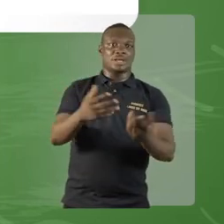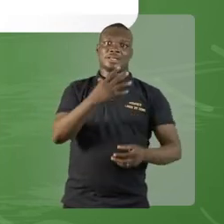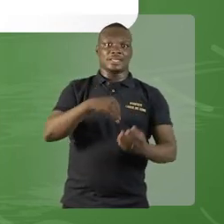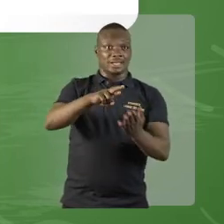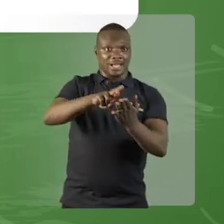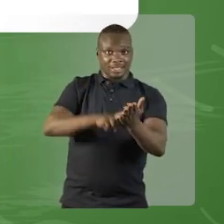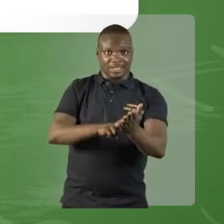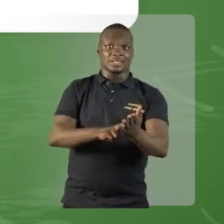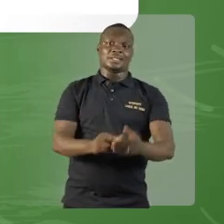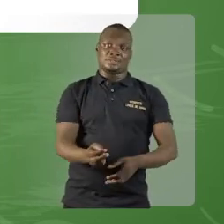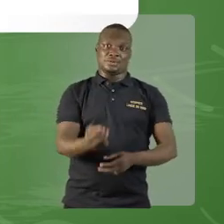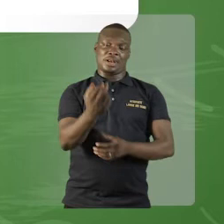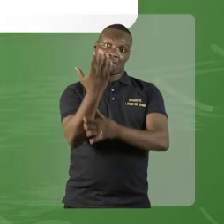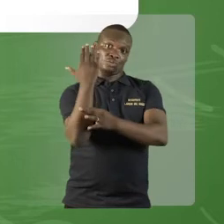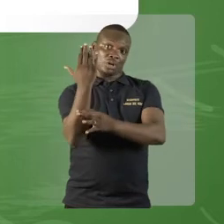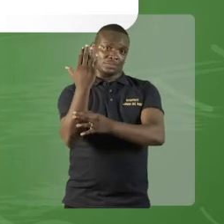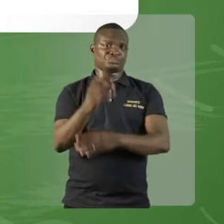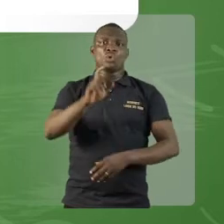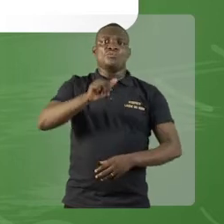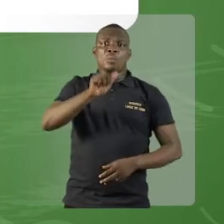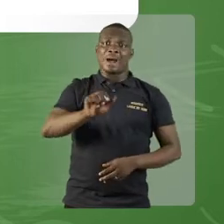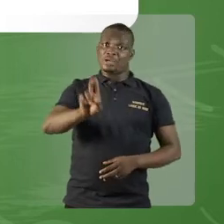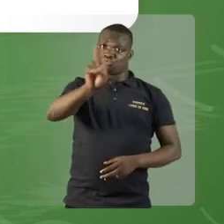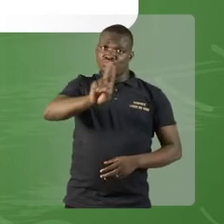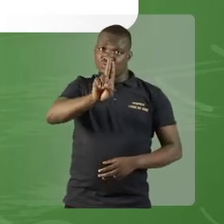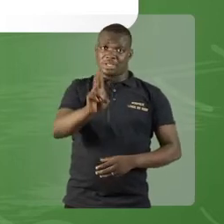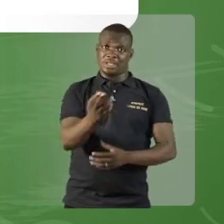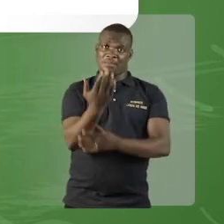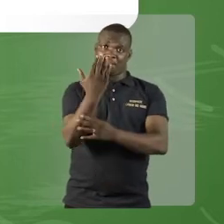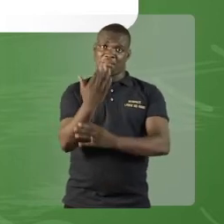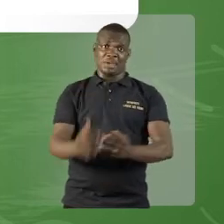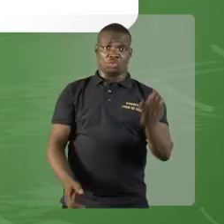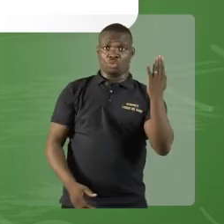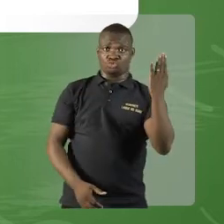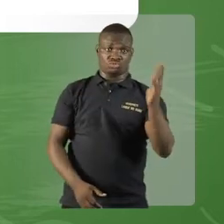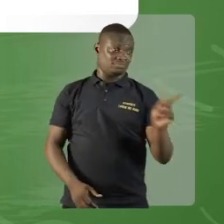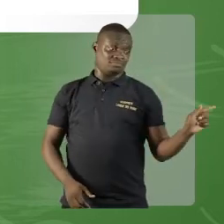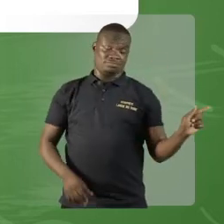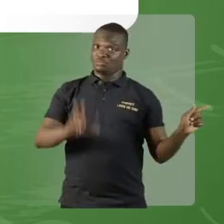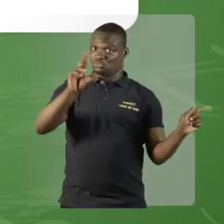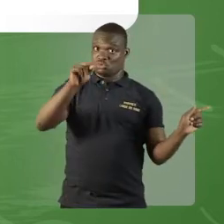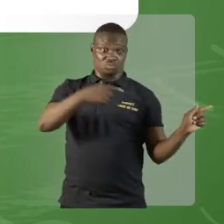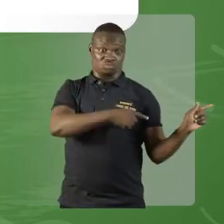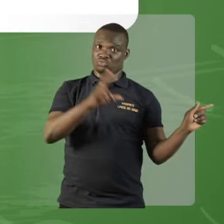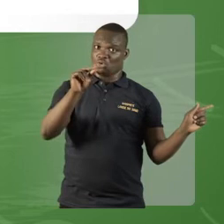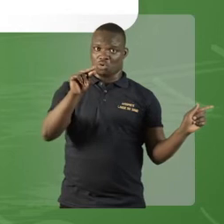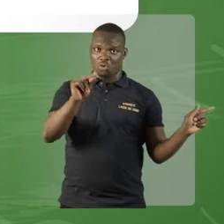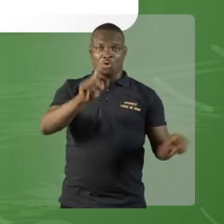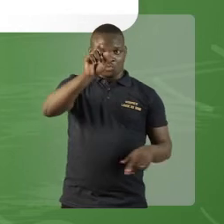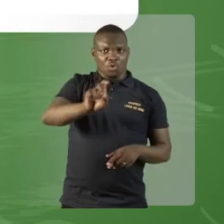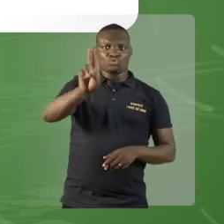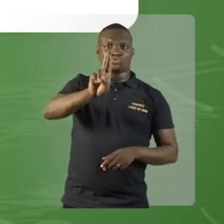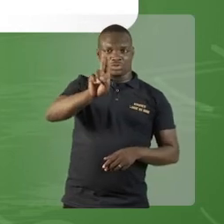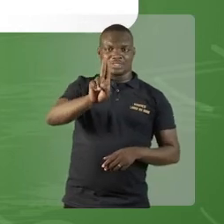Il ne faut pas utiliser la main gauche pour ces règles car ça ne marchera pas. Vous devez donc